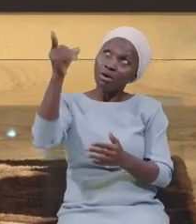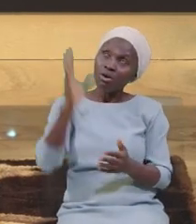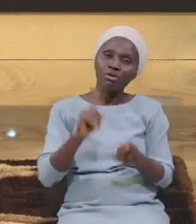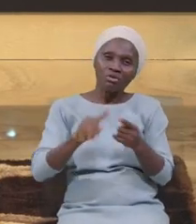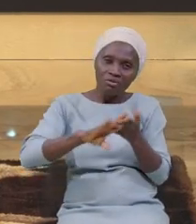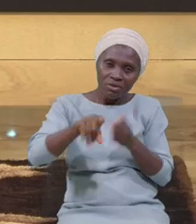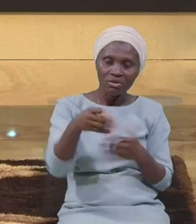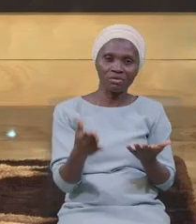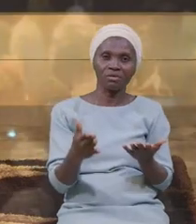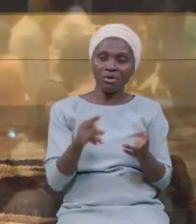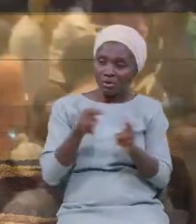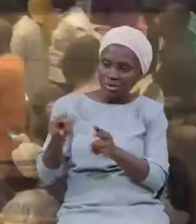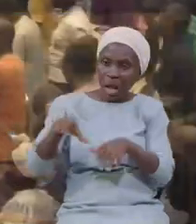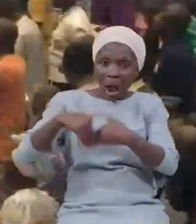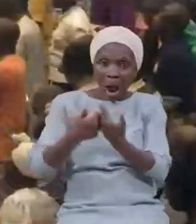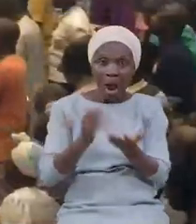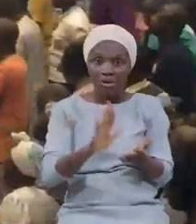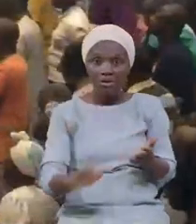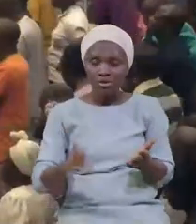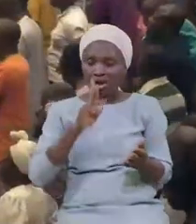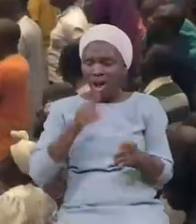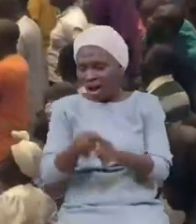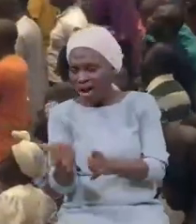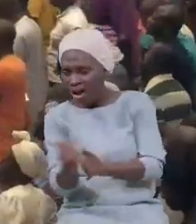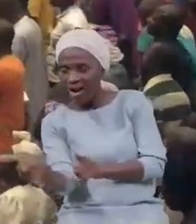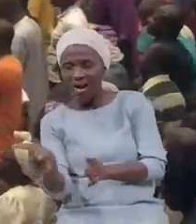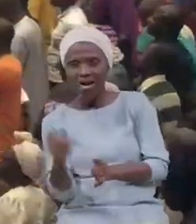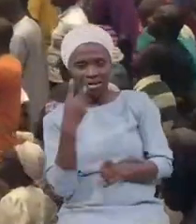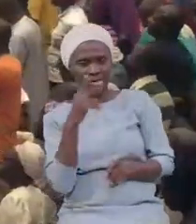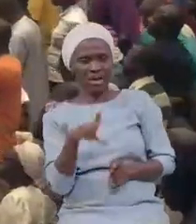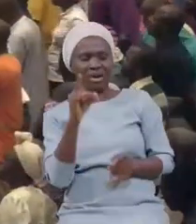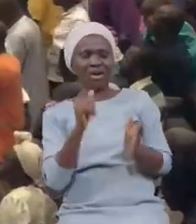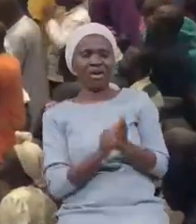regardez le domaine où vous n'avez pas bien fait.